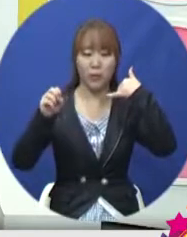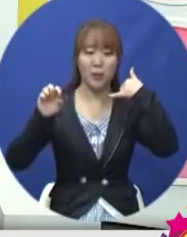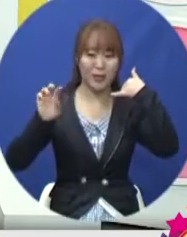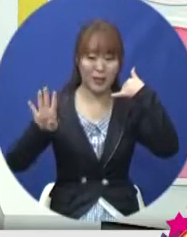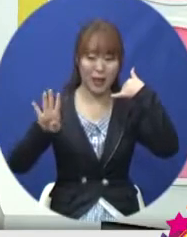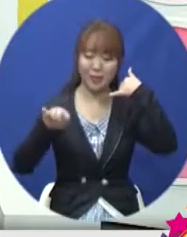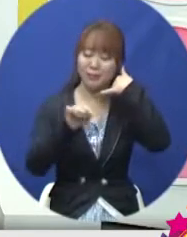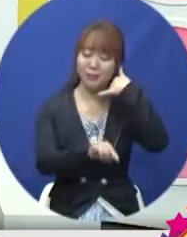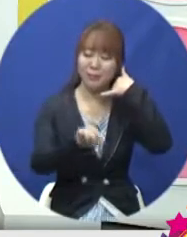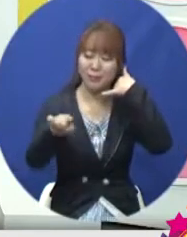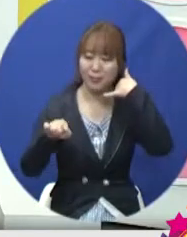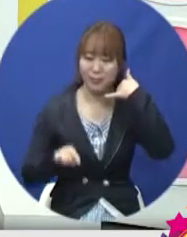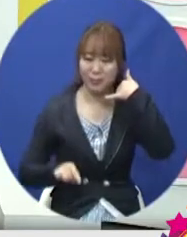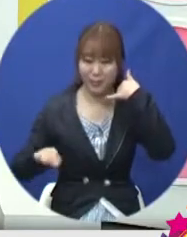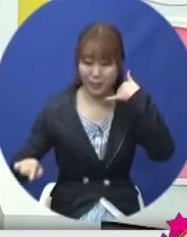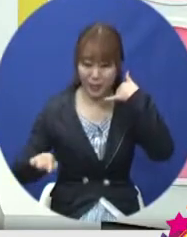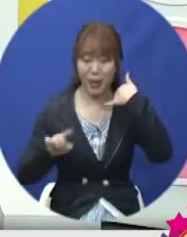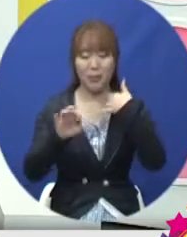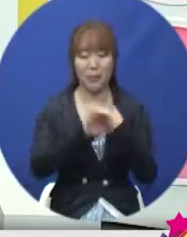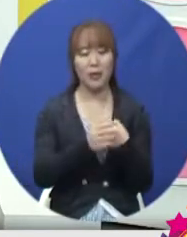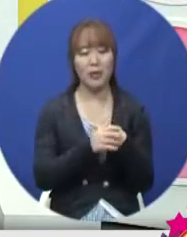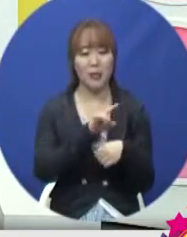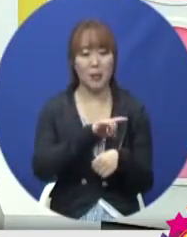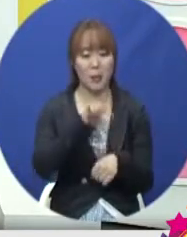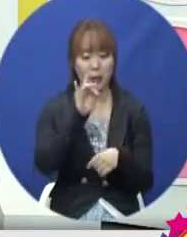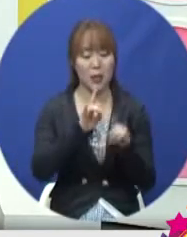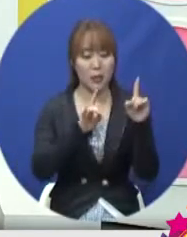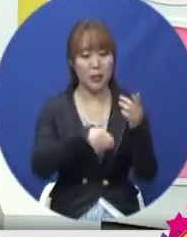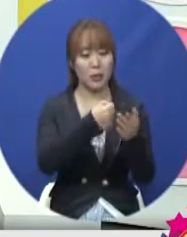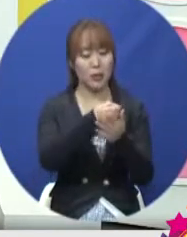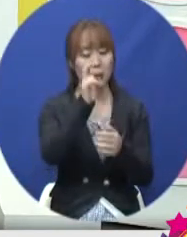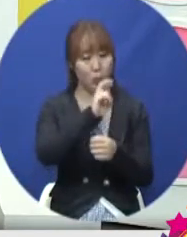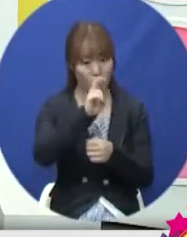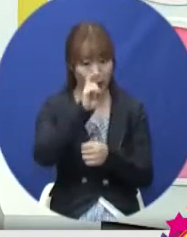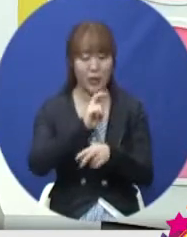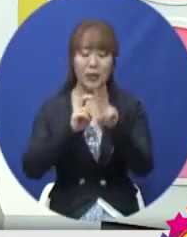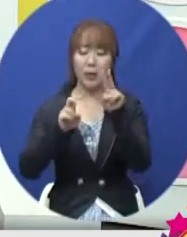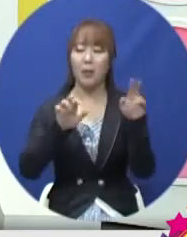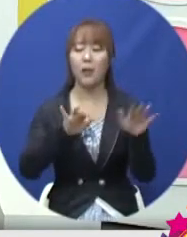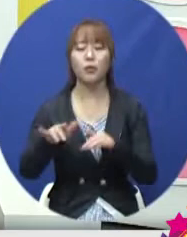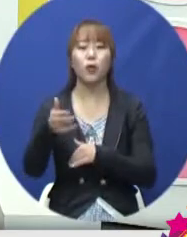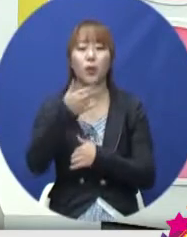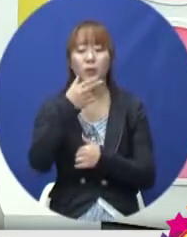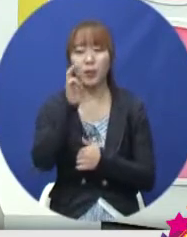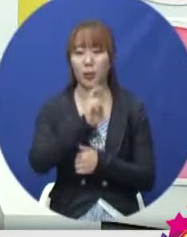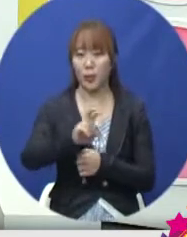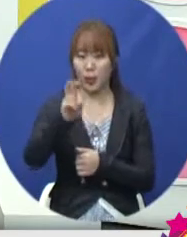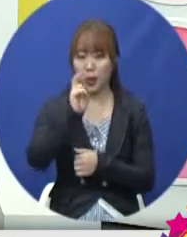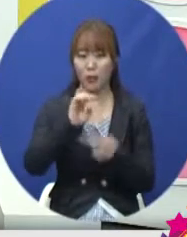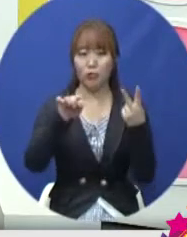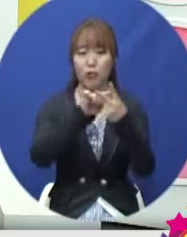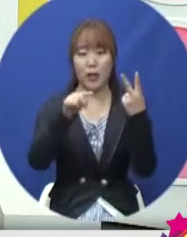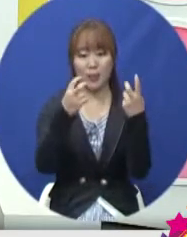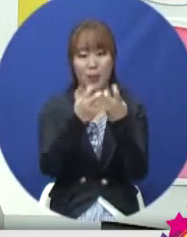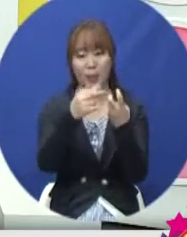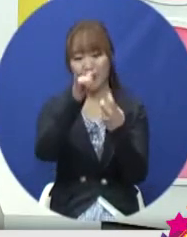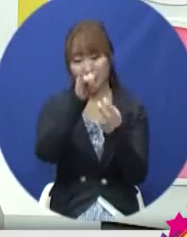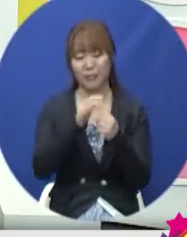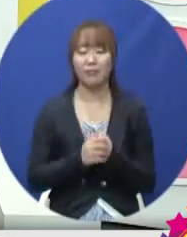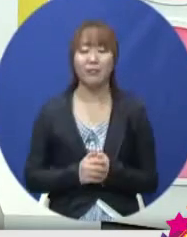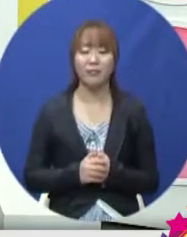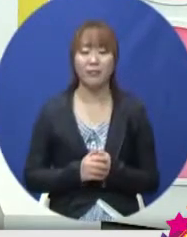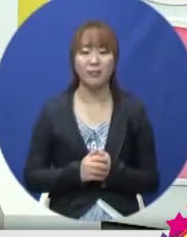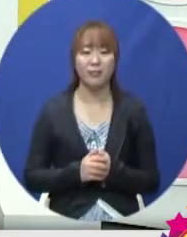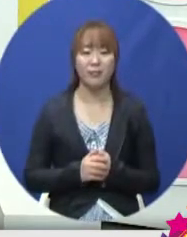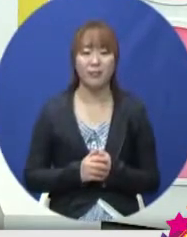060-608-1004 이렇게 꾹 눌러주시면은요. 네. 먼저 지정곡 노래 부르기 그리고 2번 무반주 노래 부르기 두 가지의 방법이